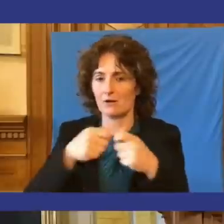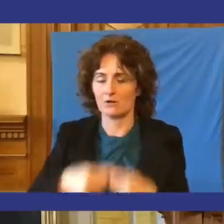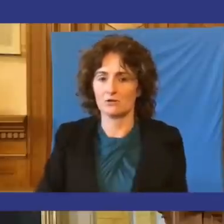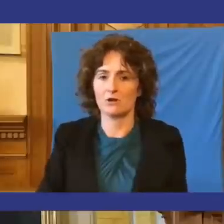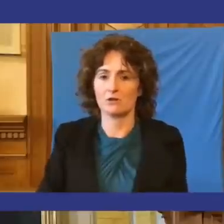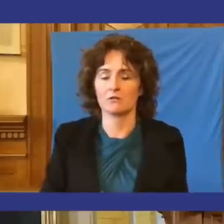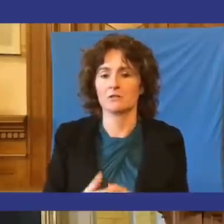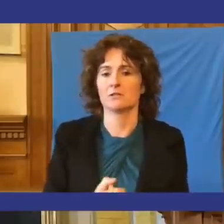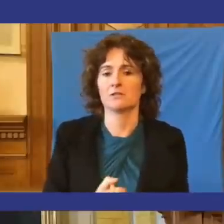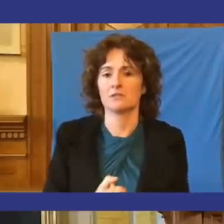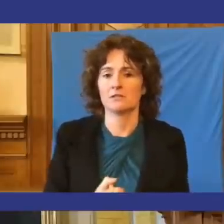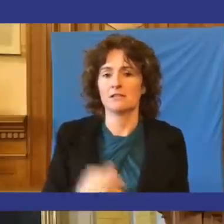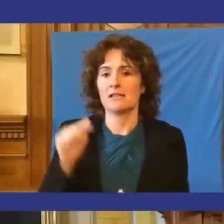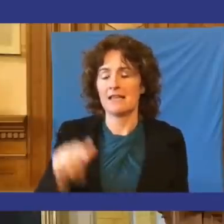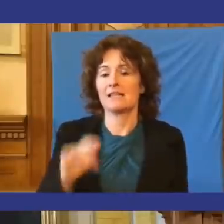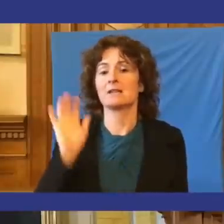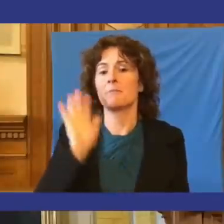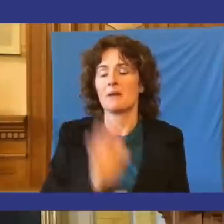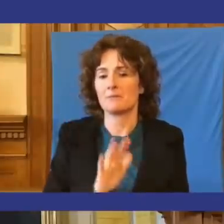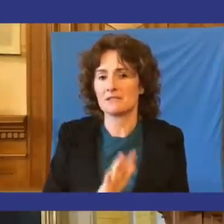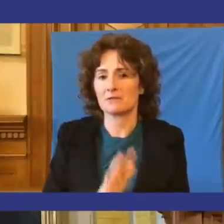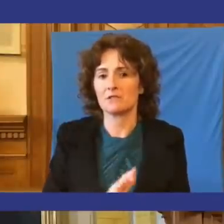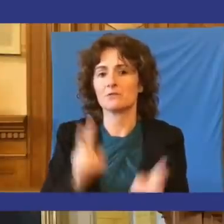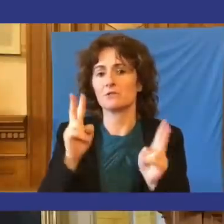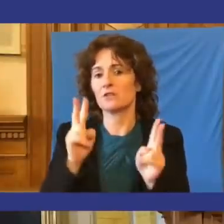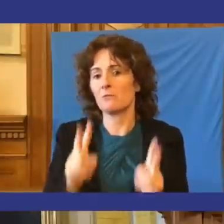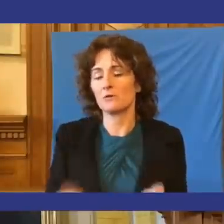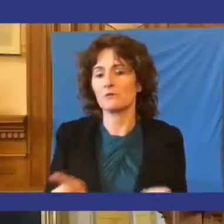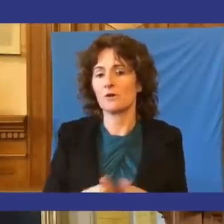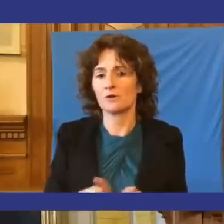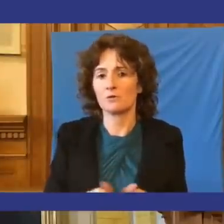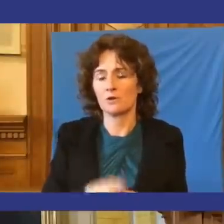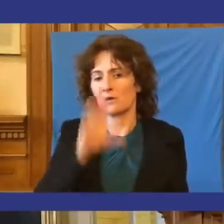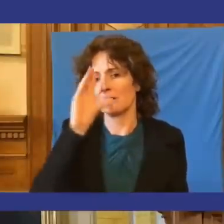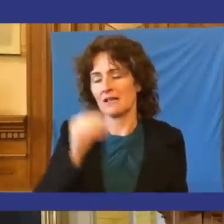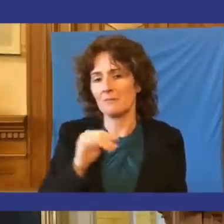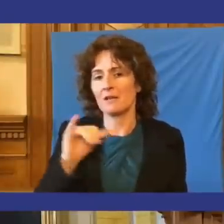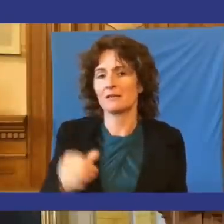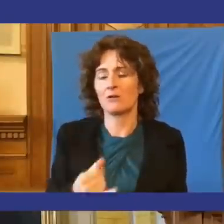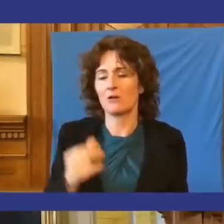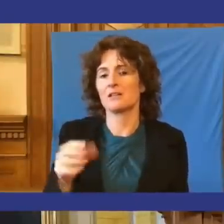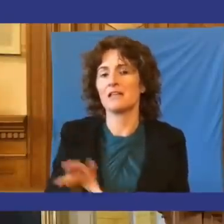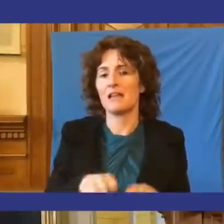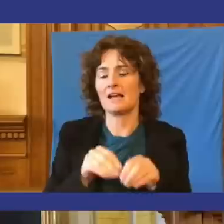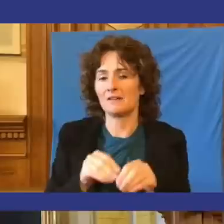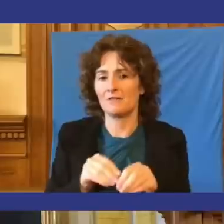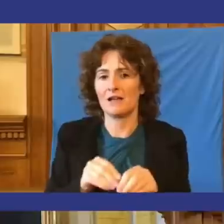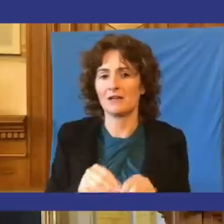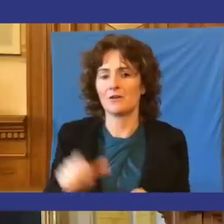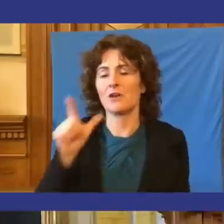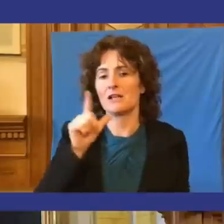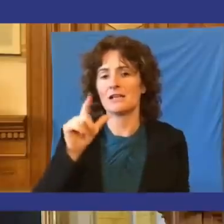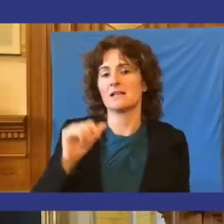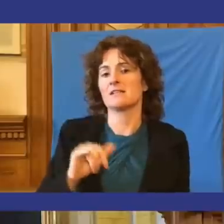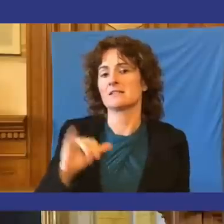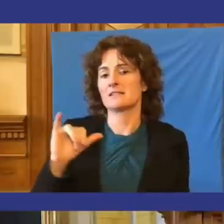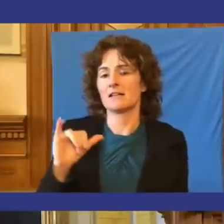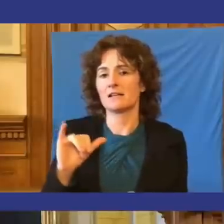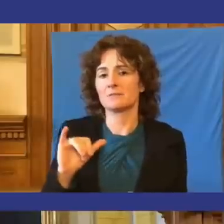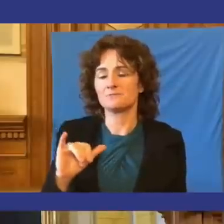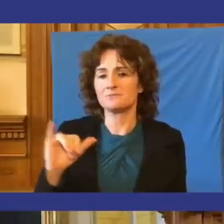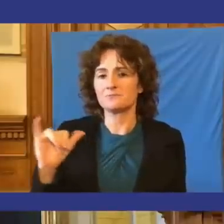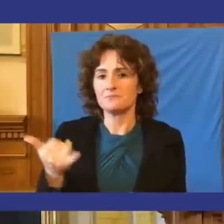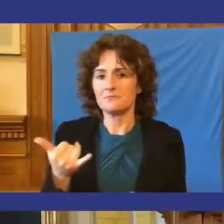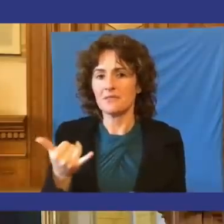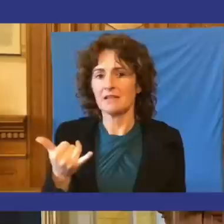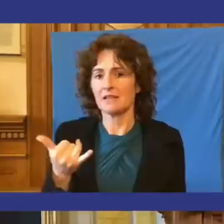aki elvállalná ebbe a bizottságba a tagságot, és nem feltétlen, elkövetlen, gátlástalanul Lázár János akaratát végrehajtó személy. Én azt